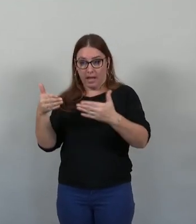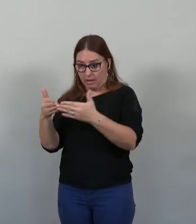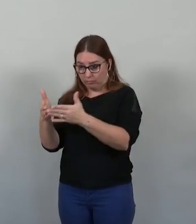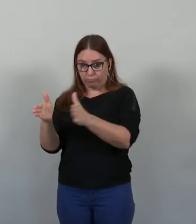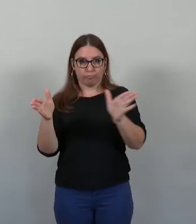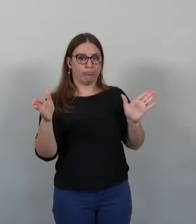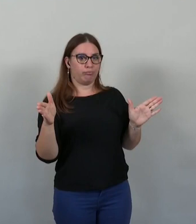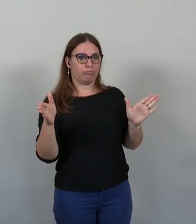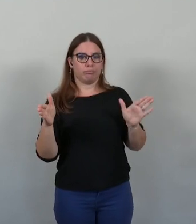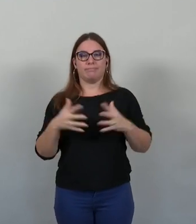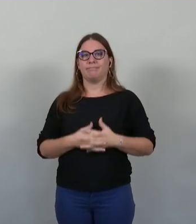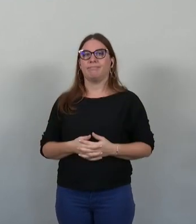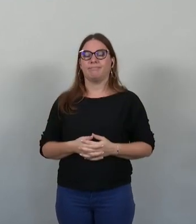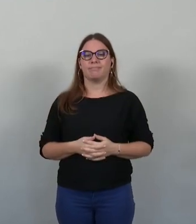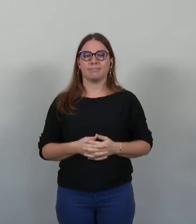ce